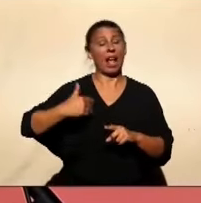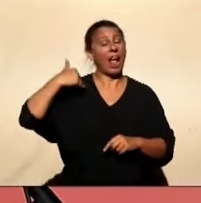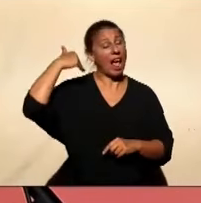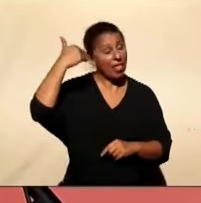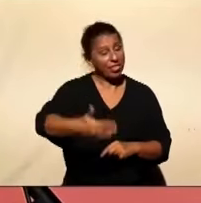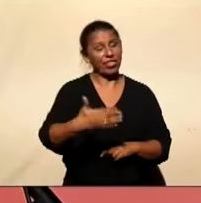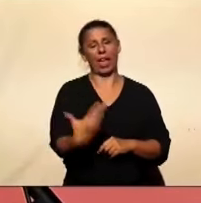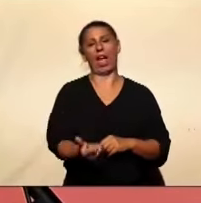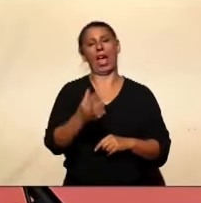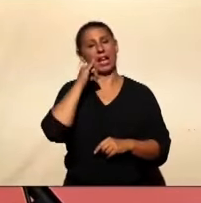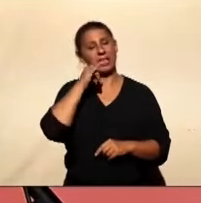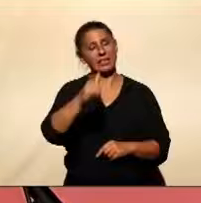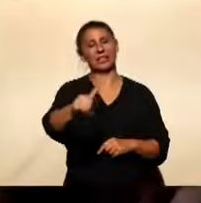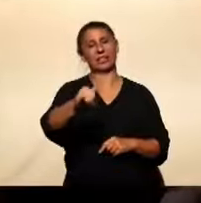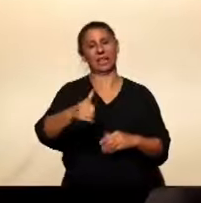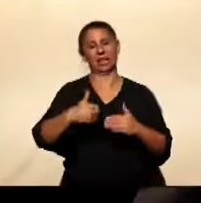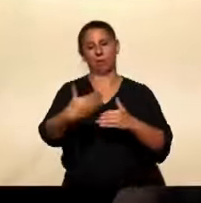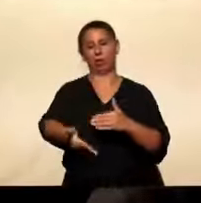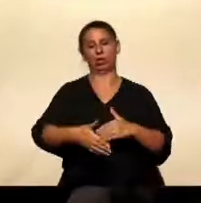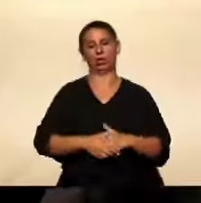βρίσκει συνεχώς μπροστά του.